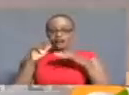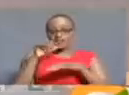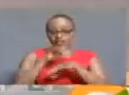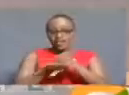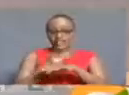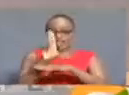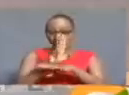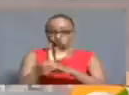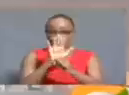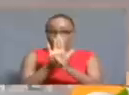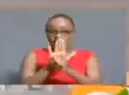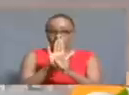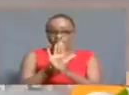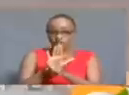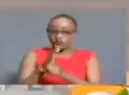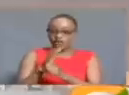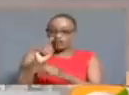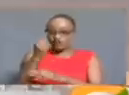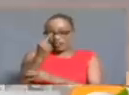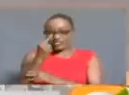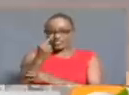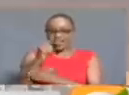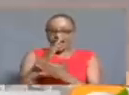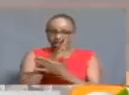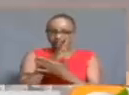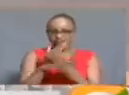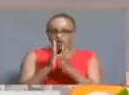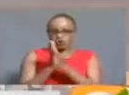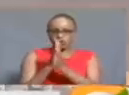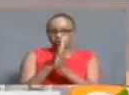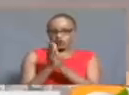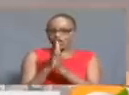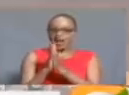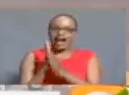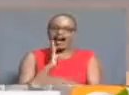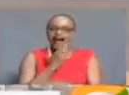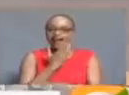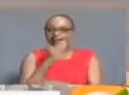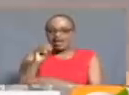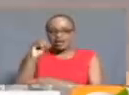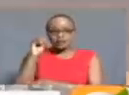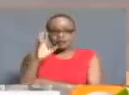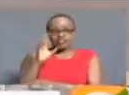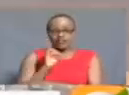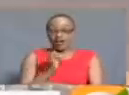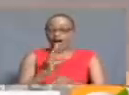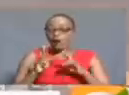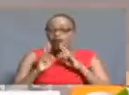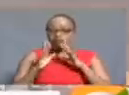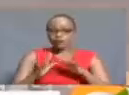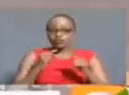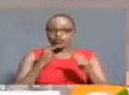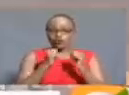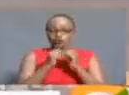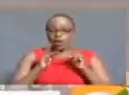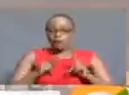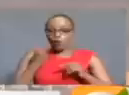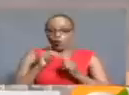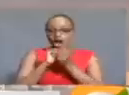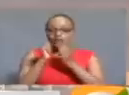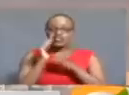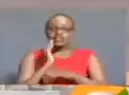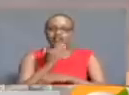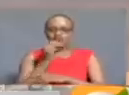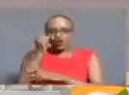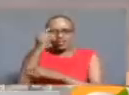kwa wingi mno. Katika sehemu ya kwanza ya makala ya Rangi ya Thao, mwanahabari Saira Swale anazungumza na watu waliojichubua ili